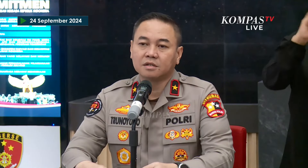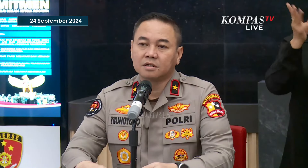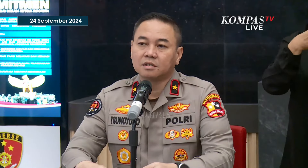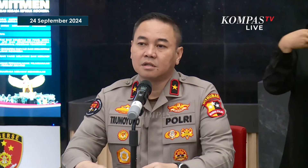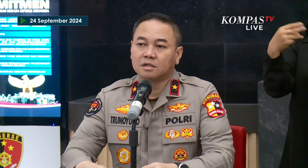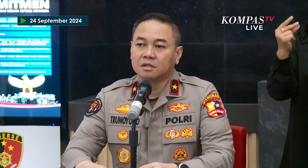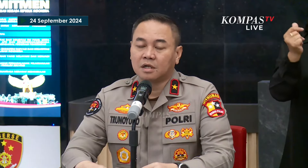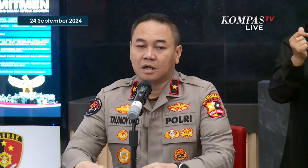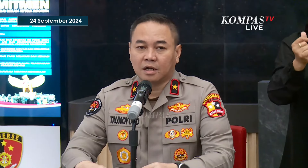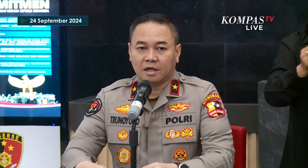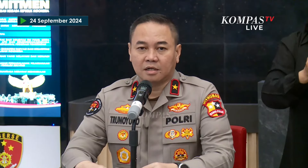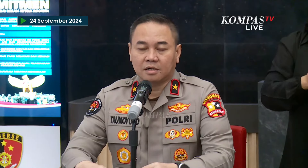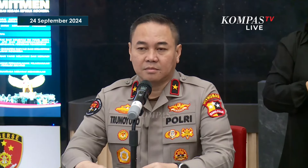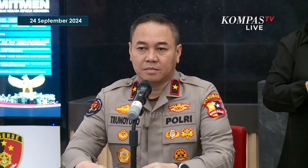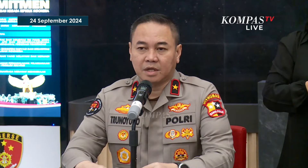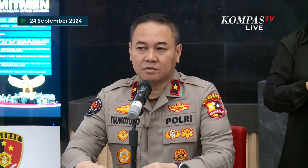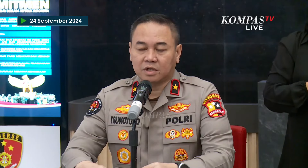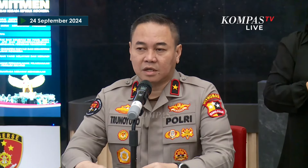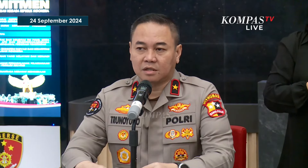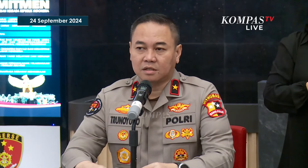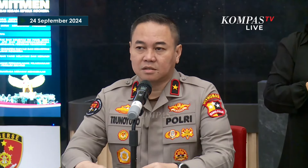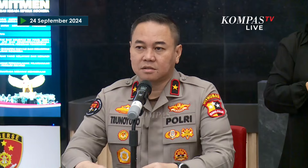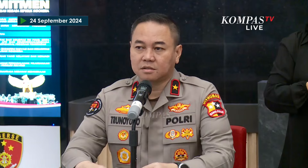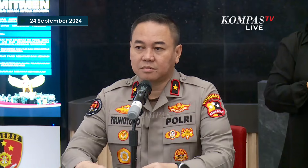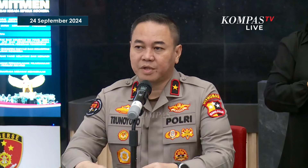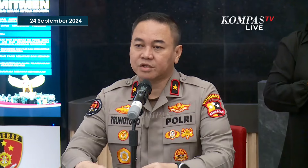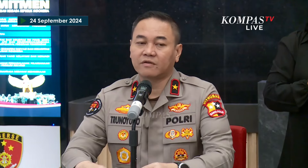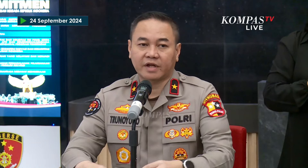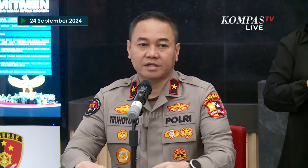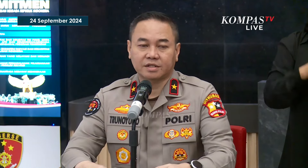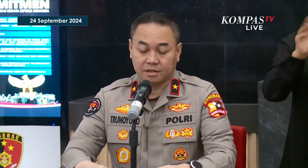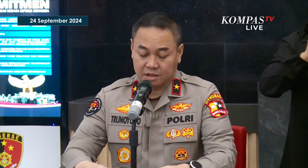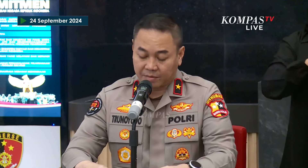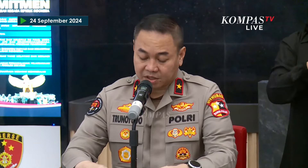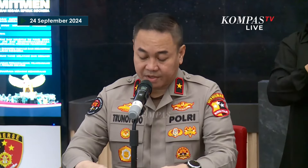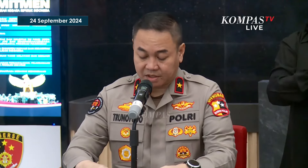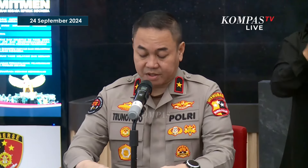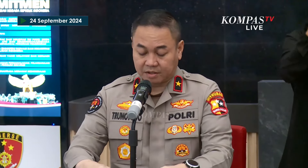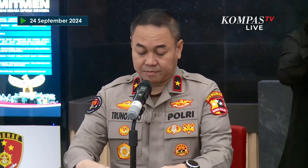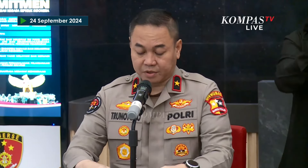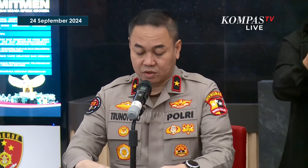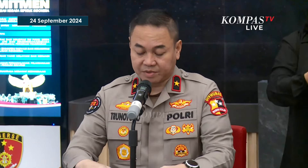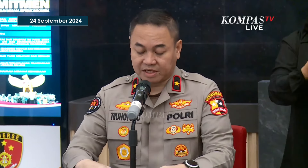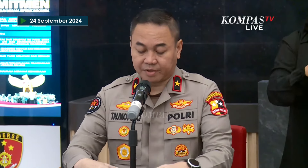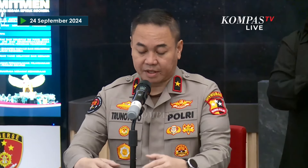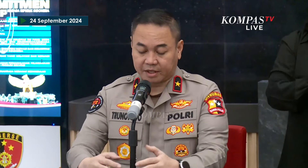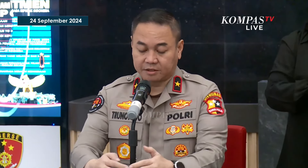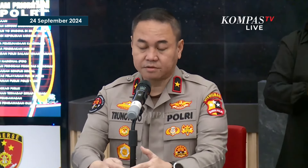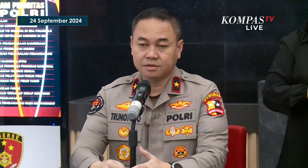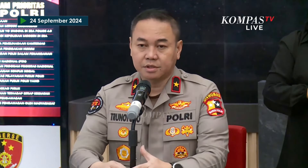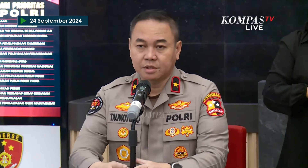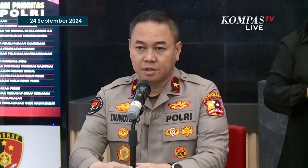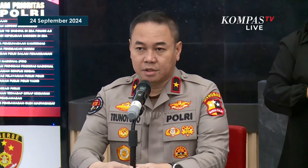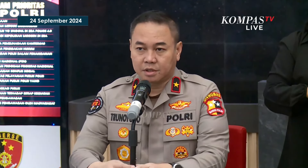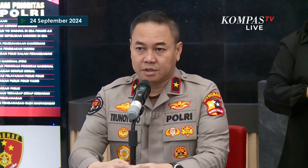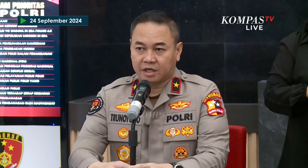Siber, akan melakukan press conference. Yang pertama-tama perlu kami